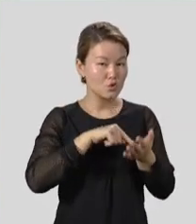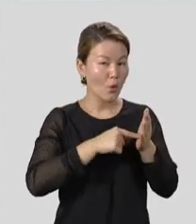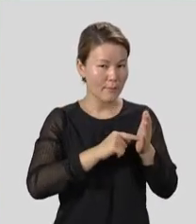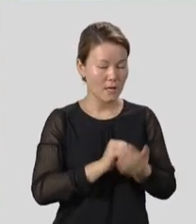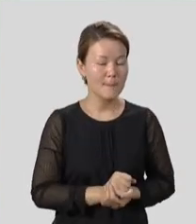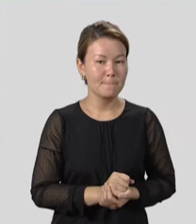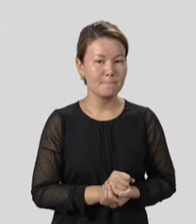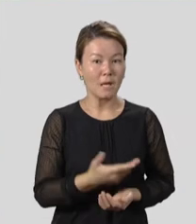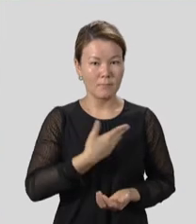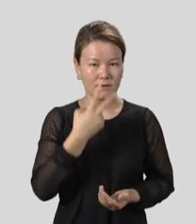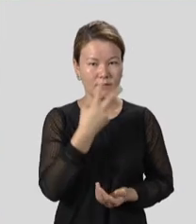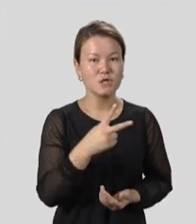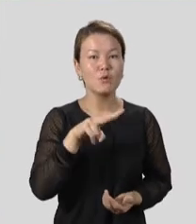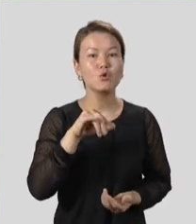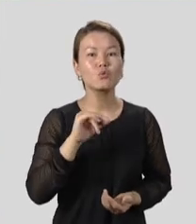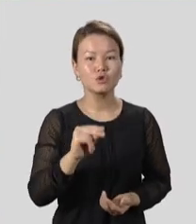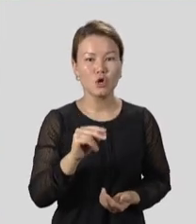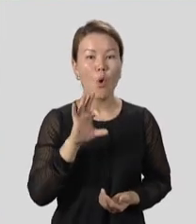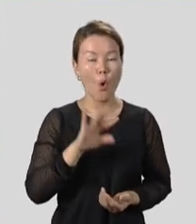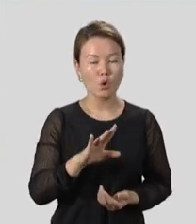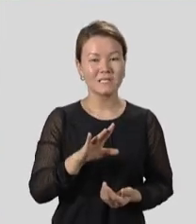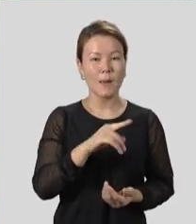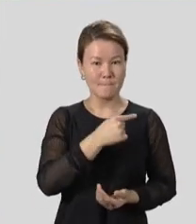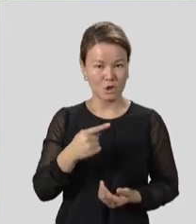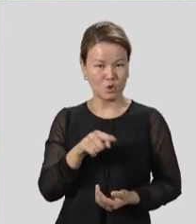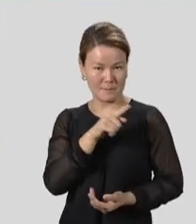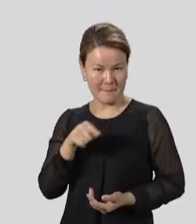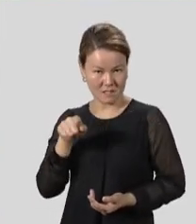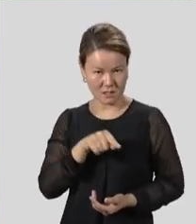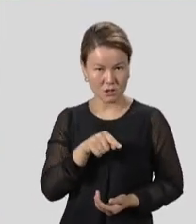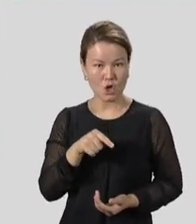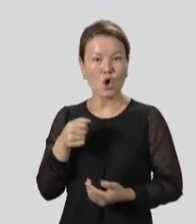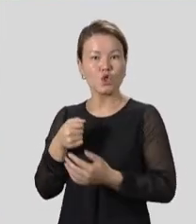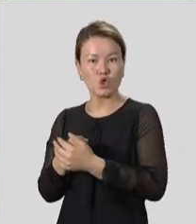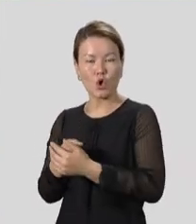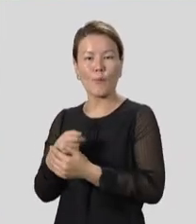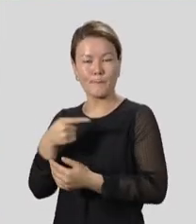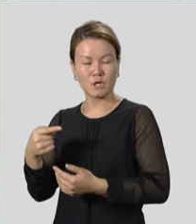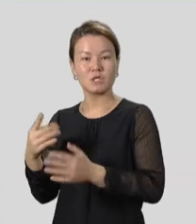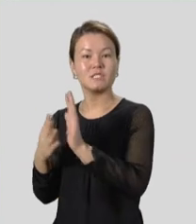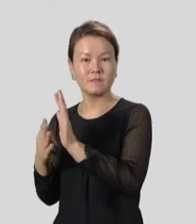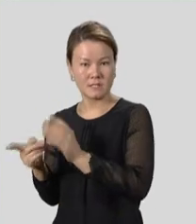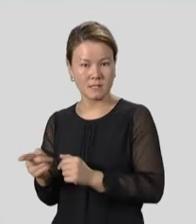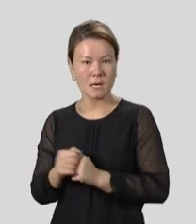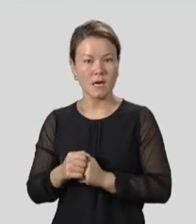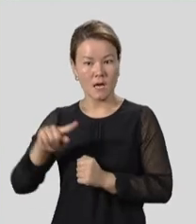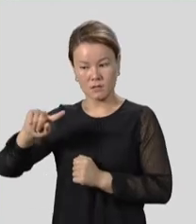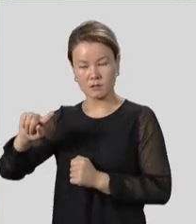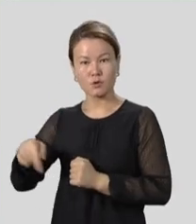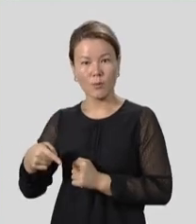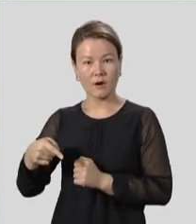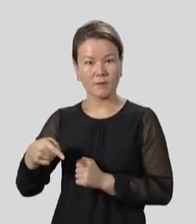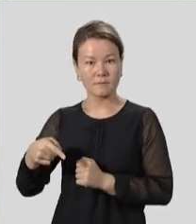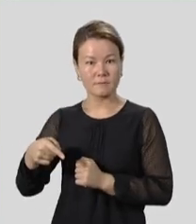Мы видим луч от минус бесконечности до минус 9. Около минус 9 скобка